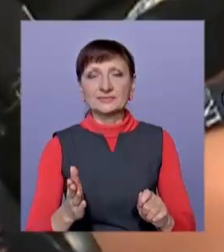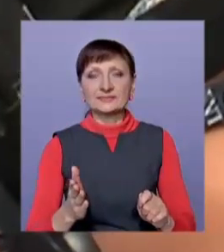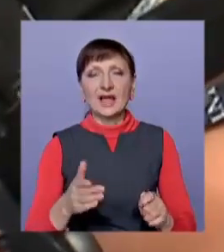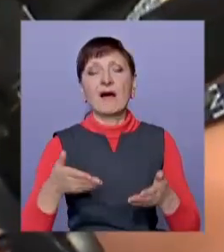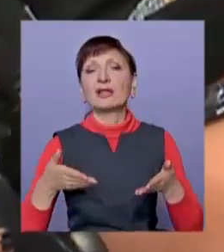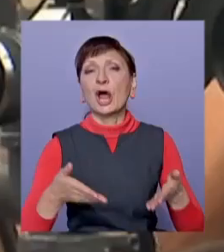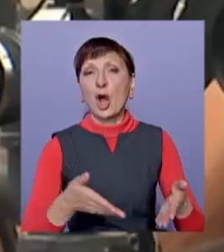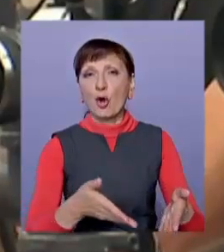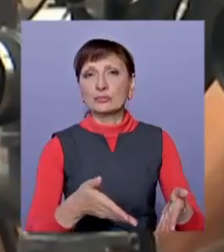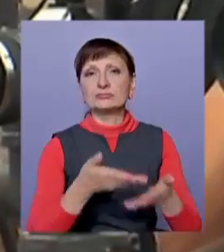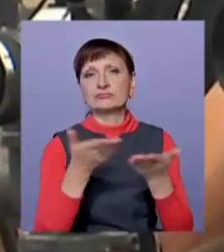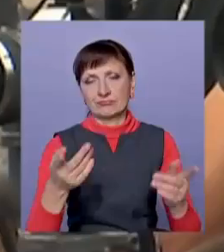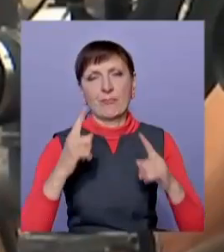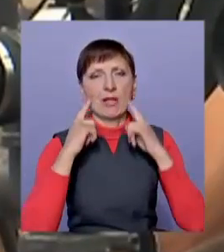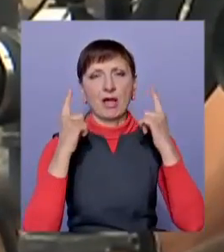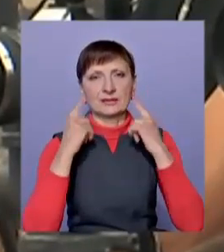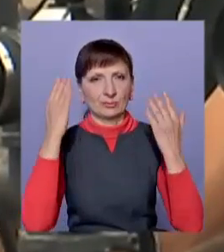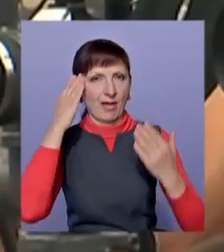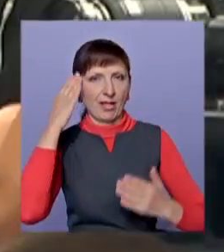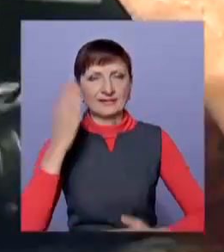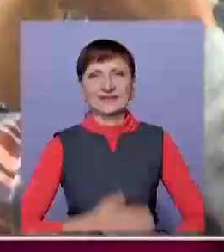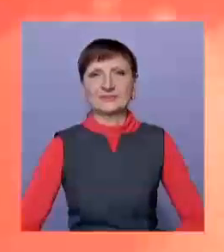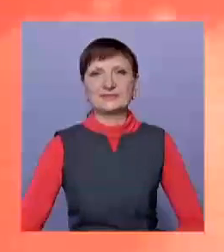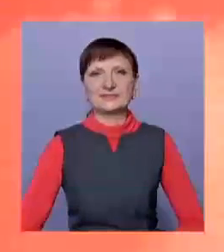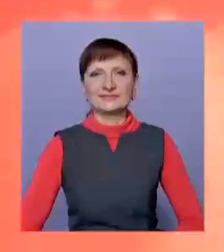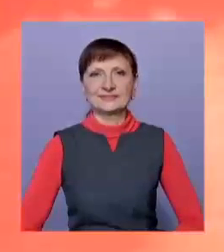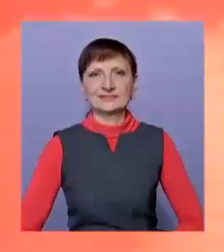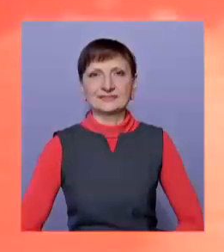дорогу молодым талантам.